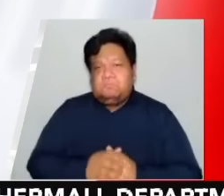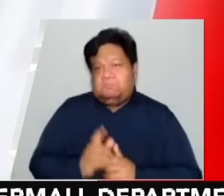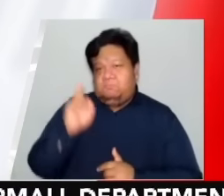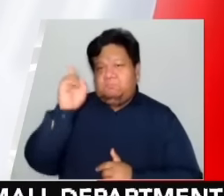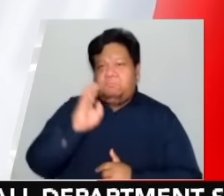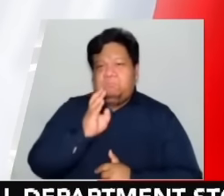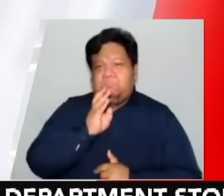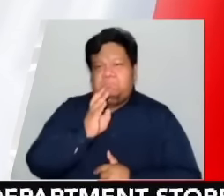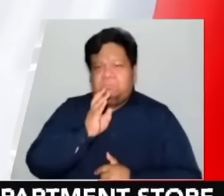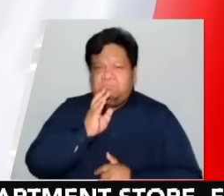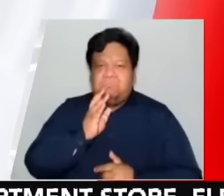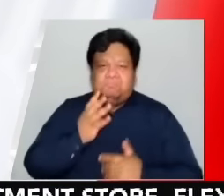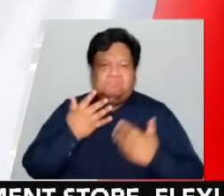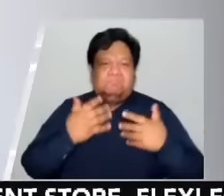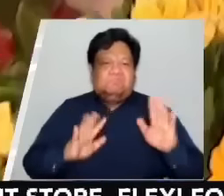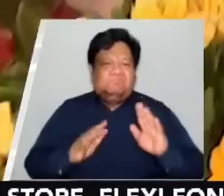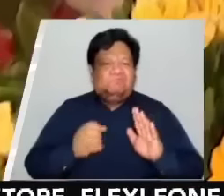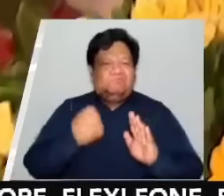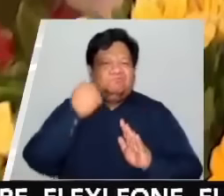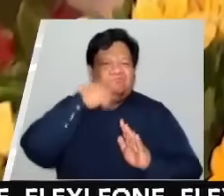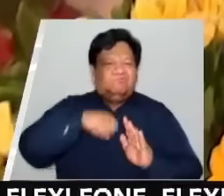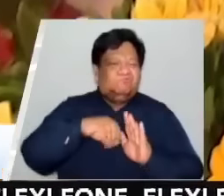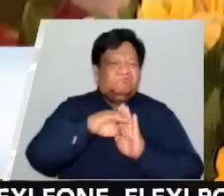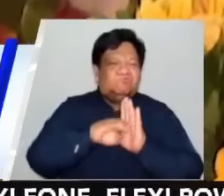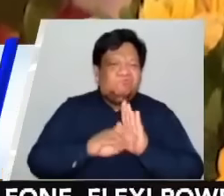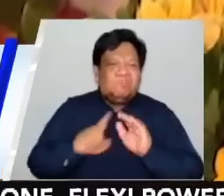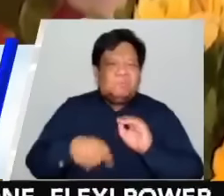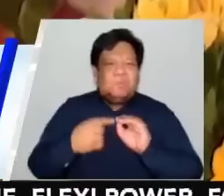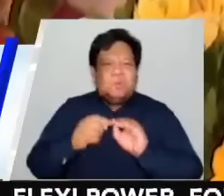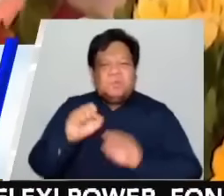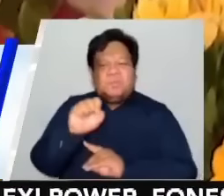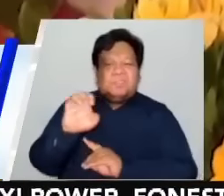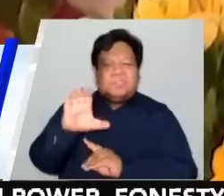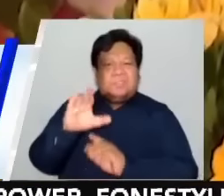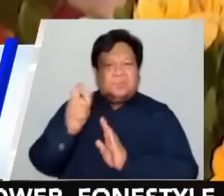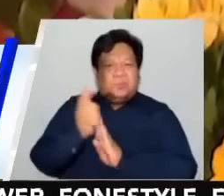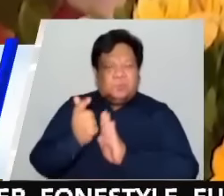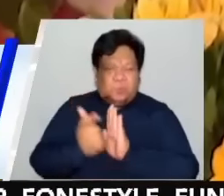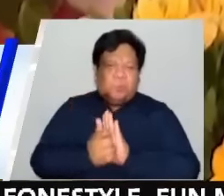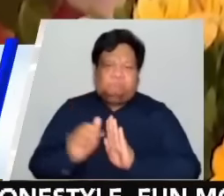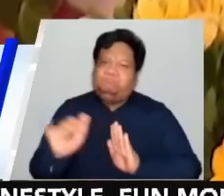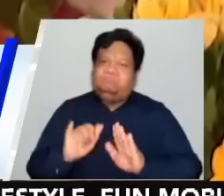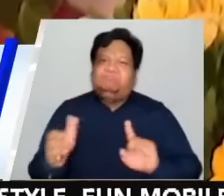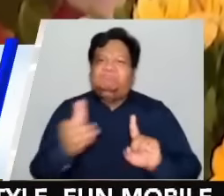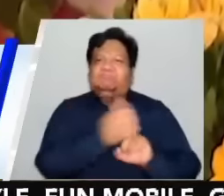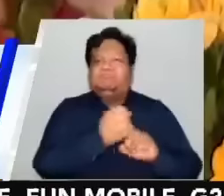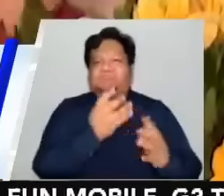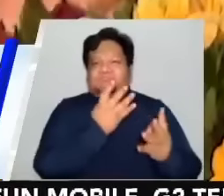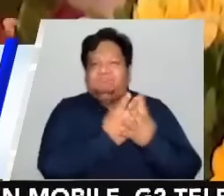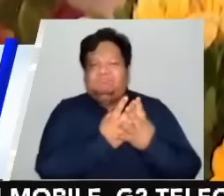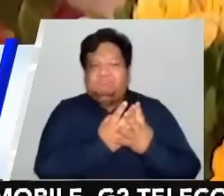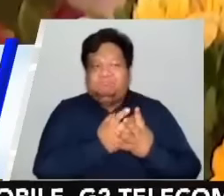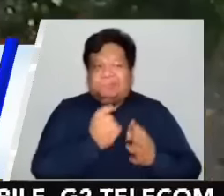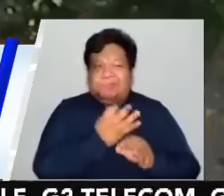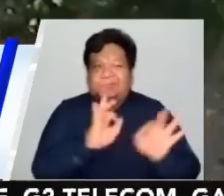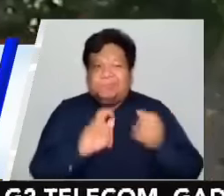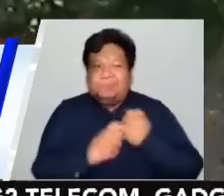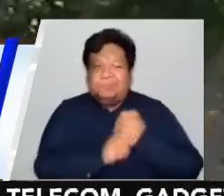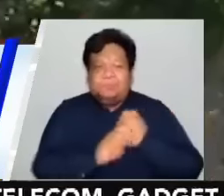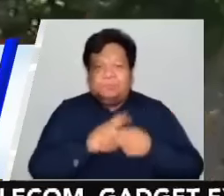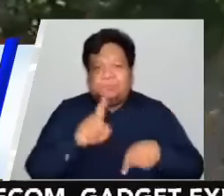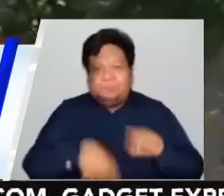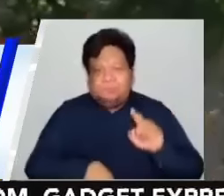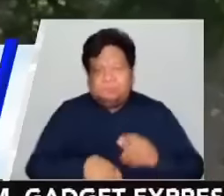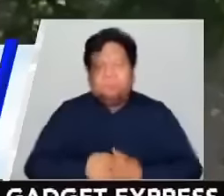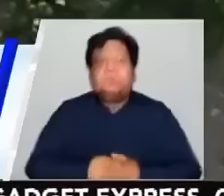Code. Available. Nagugat ang kaso sa panghihikayat umano ng Dermacare na mag-invest ang mga kliyente nito. Ayon sa